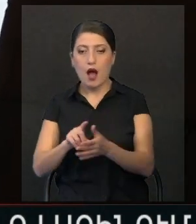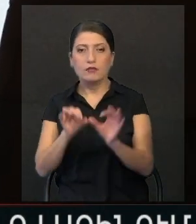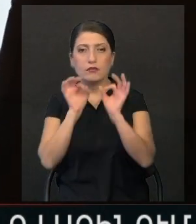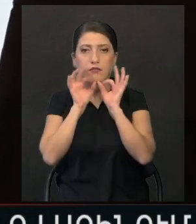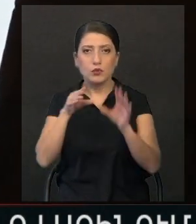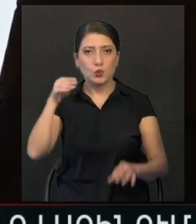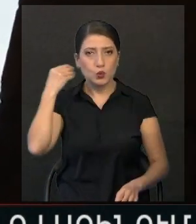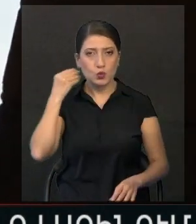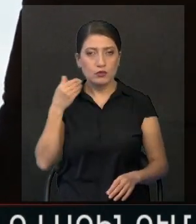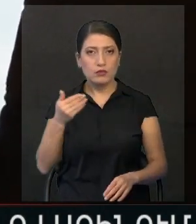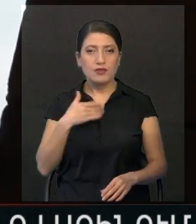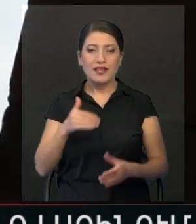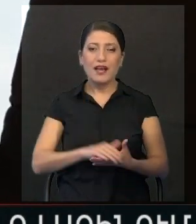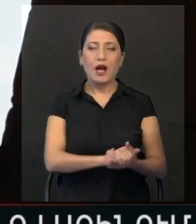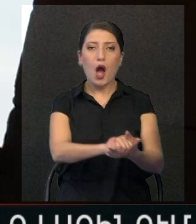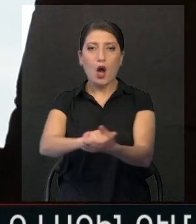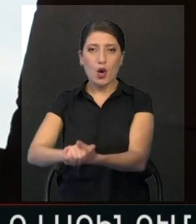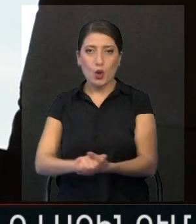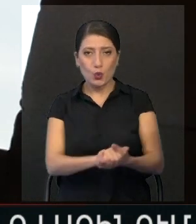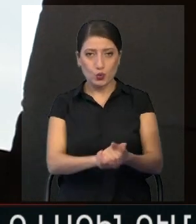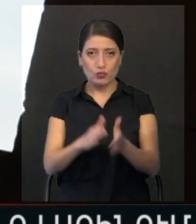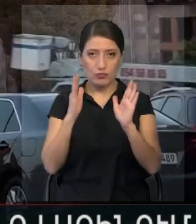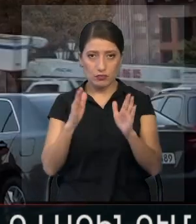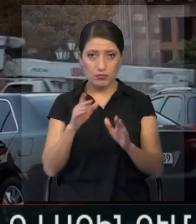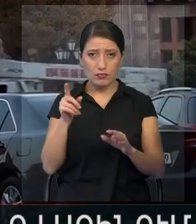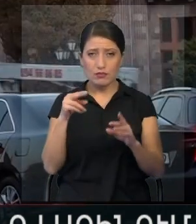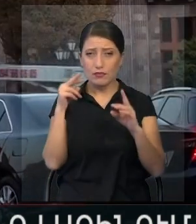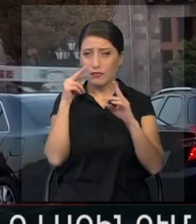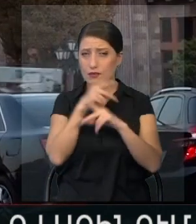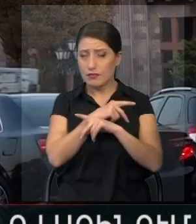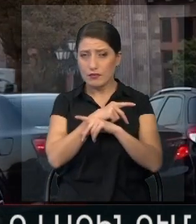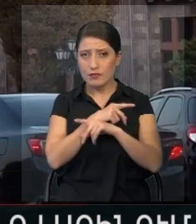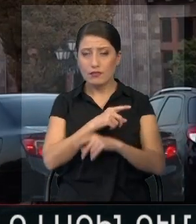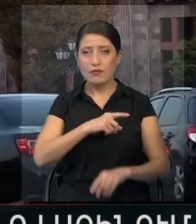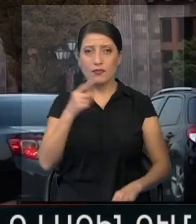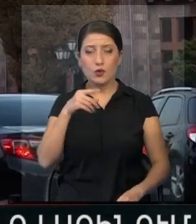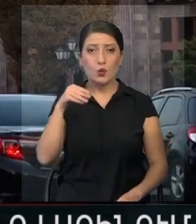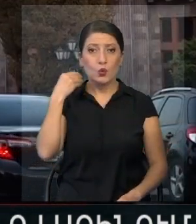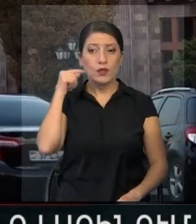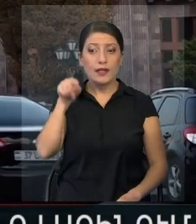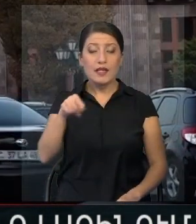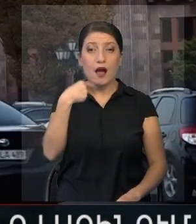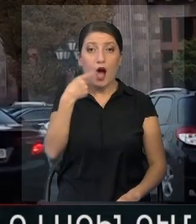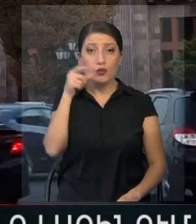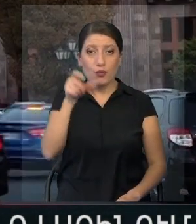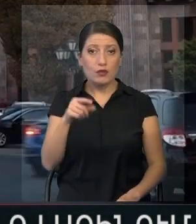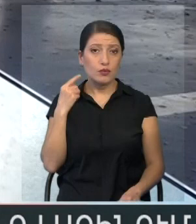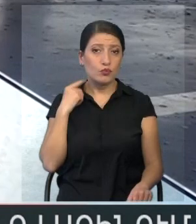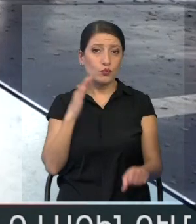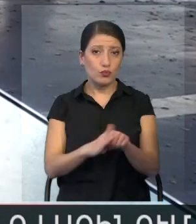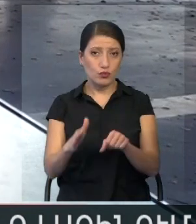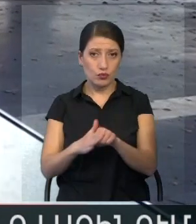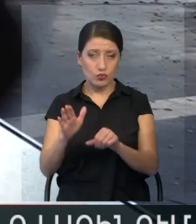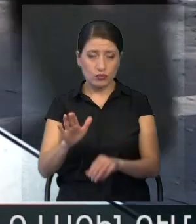գնալով թուրքերին իրենք խաղաղություն են բերելու, չարաչար սխալվում են, առաջինը թուրքերը իրենց են մորթելու։ Արտիս